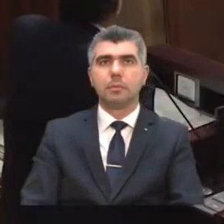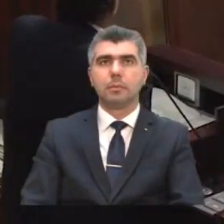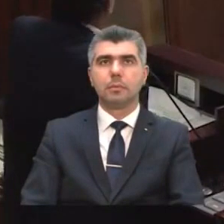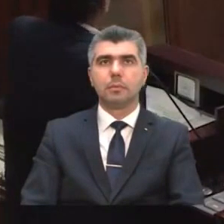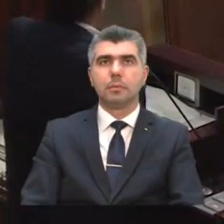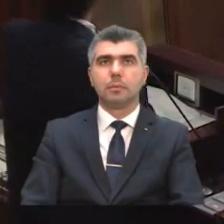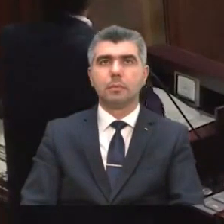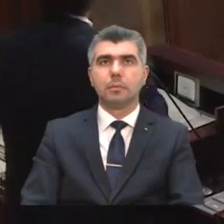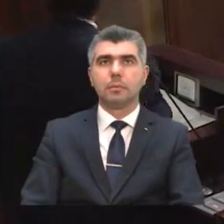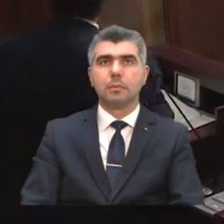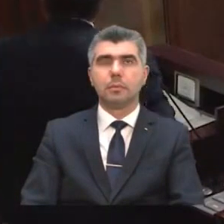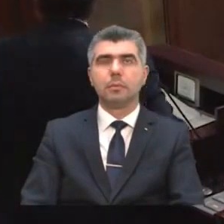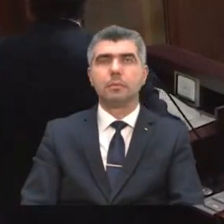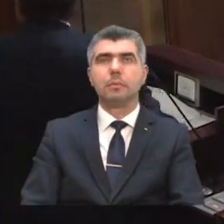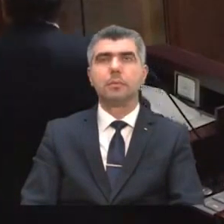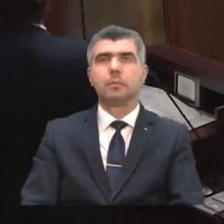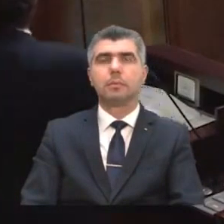اشوف